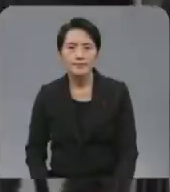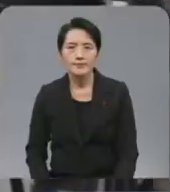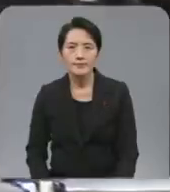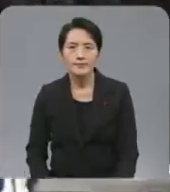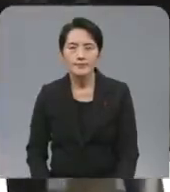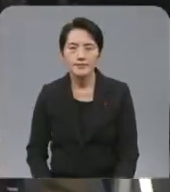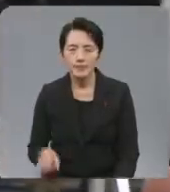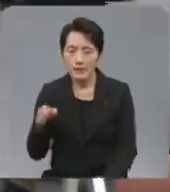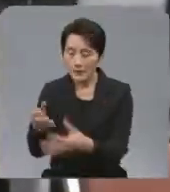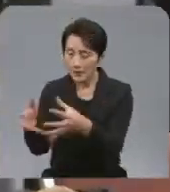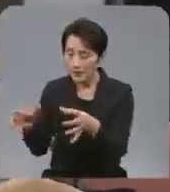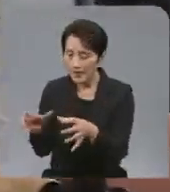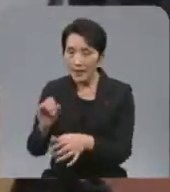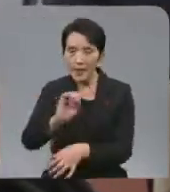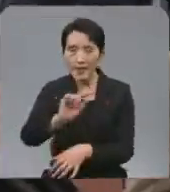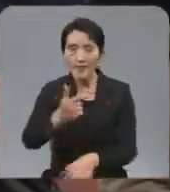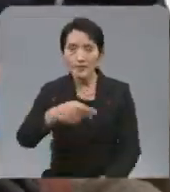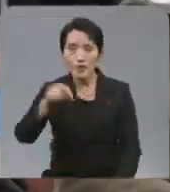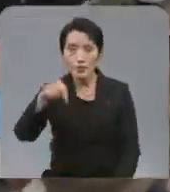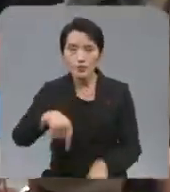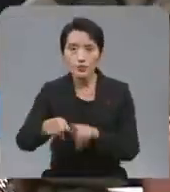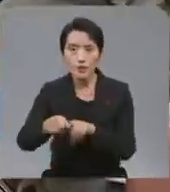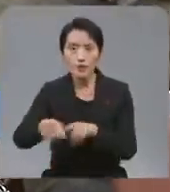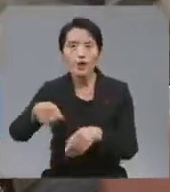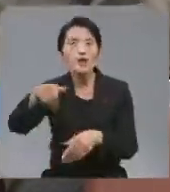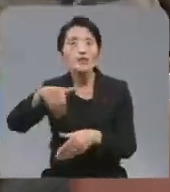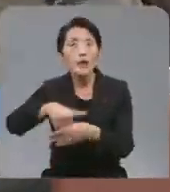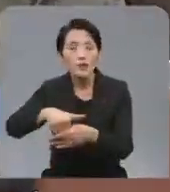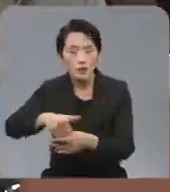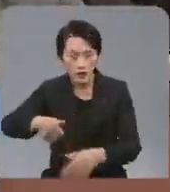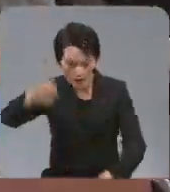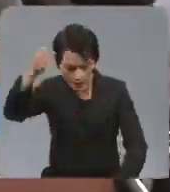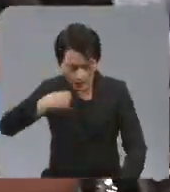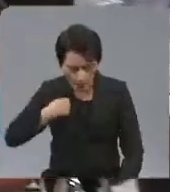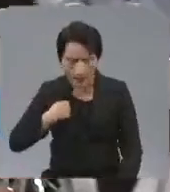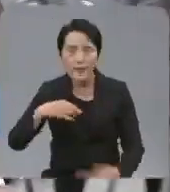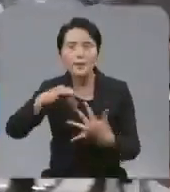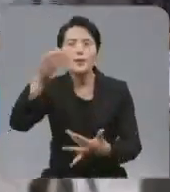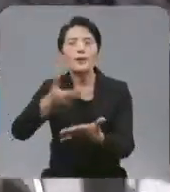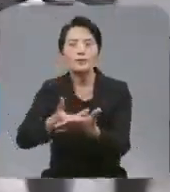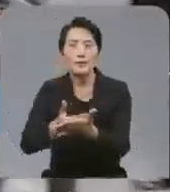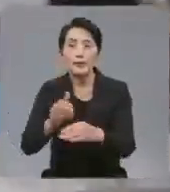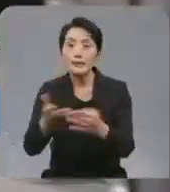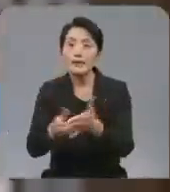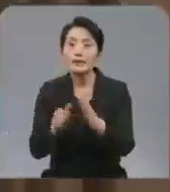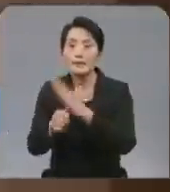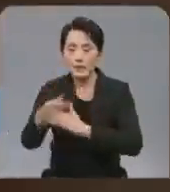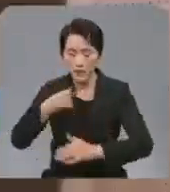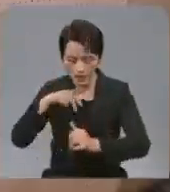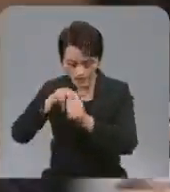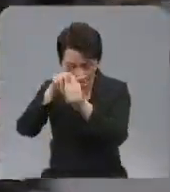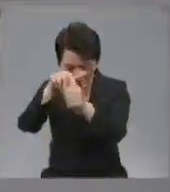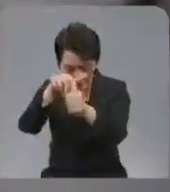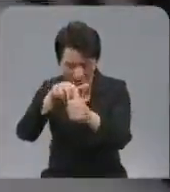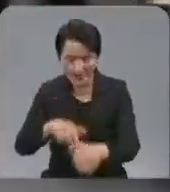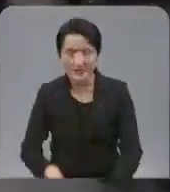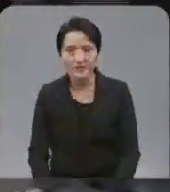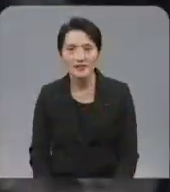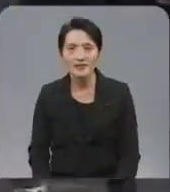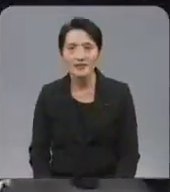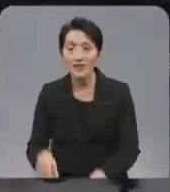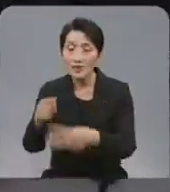депутат национального собрания Республики Корея трех созывов выдвинула в своих кандидатуру на пост лидера правящей